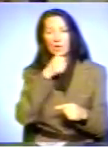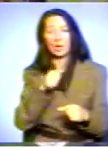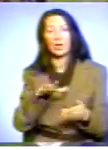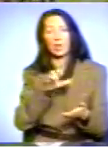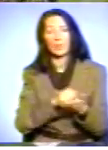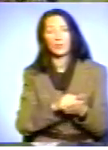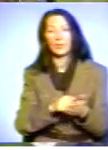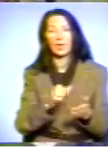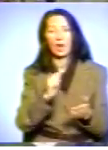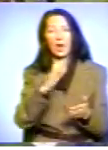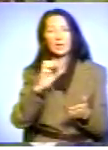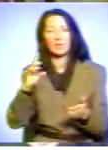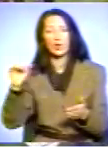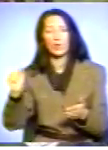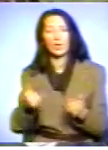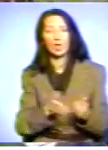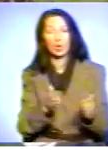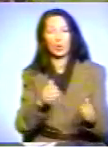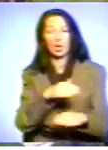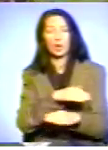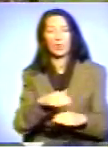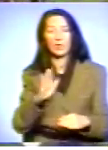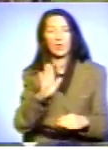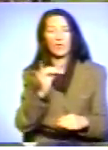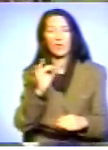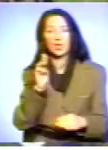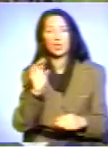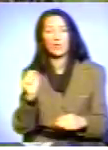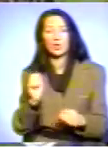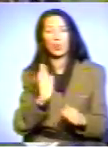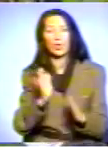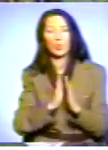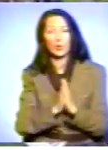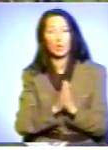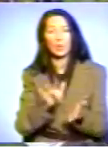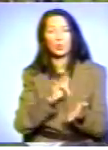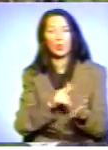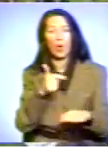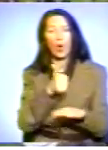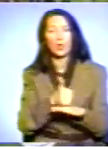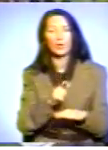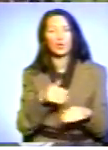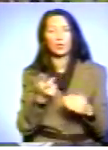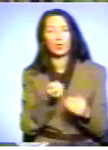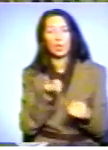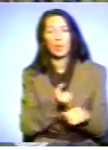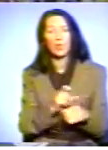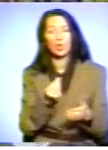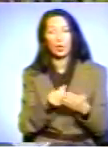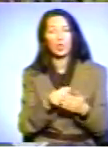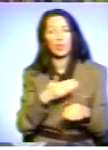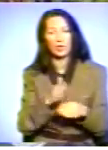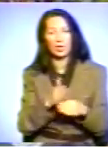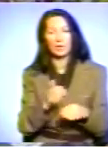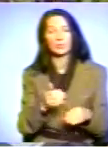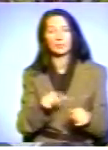Вишневецького. Будемо просити міського голову, щоб трошки більше коштів виділив для цієї доброї справи. Ну, крім того, що своїми